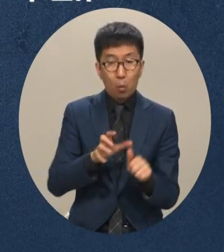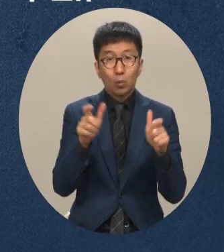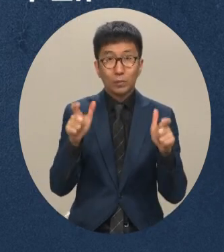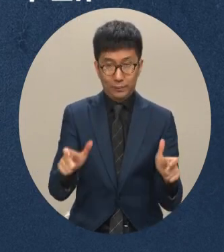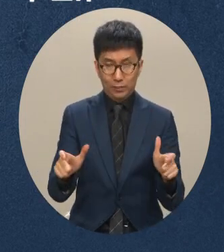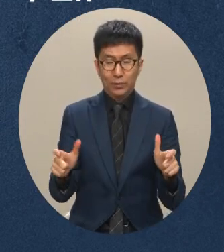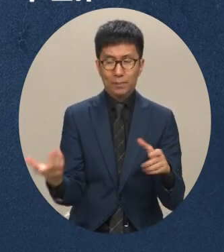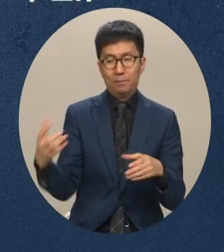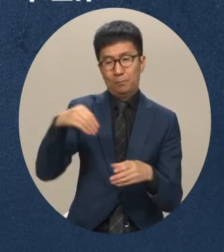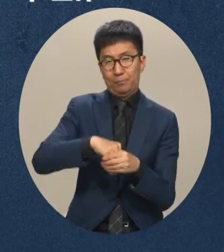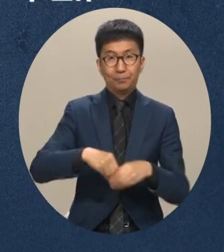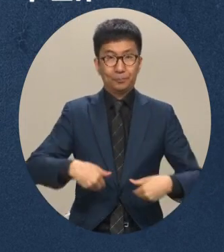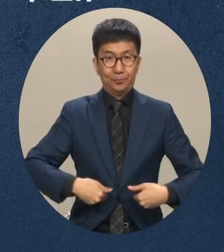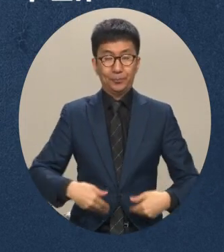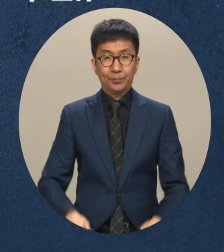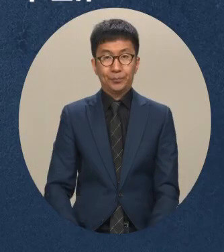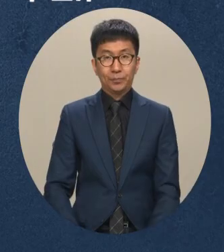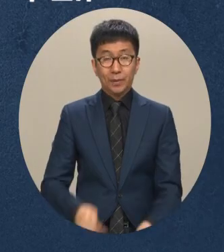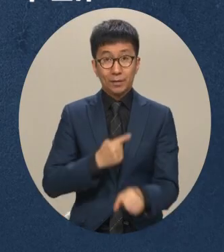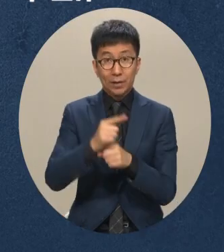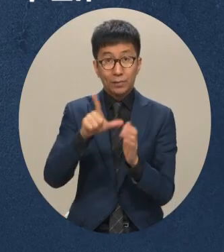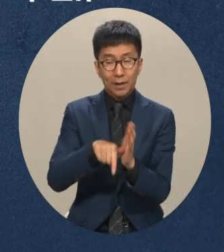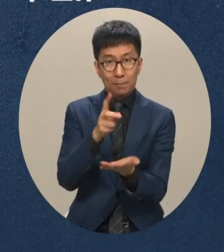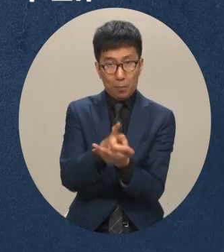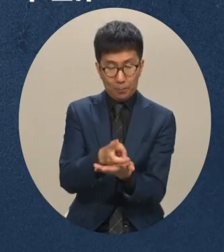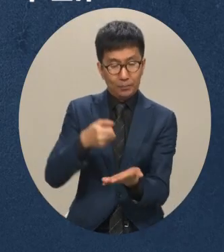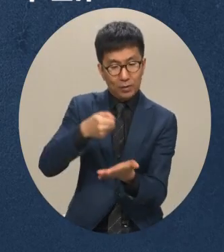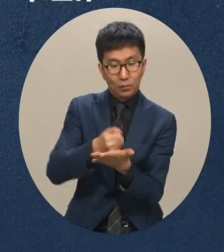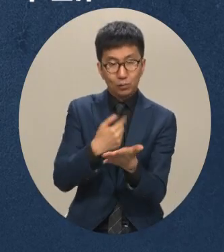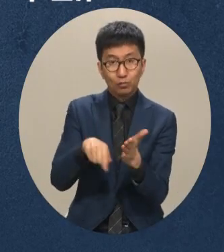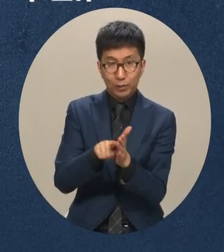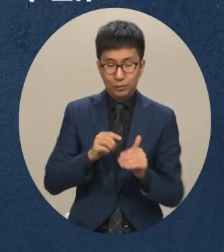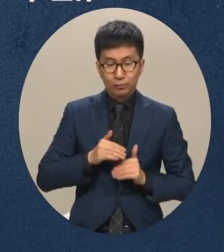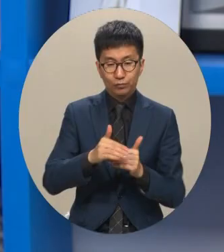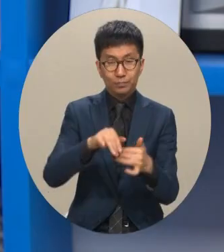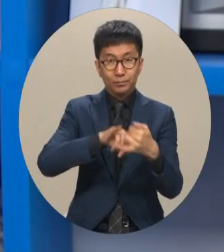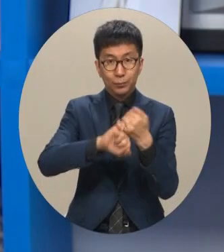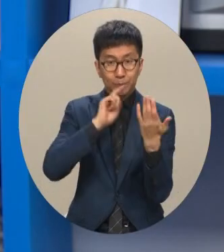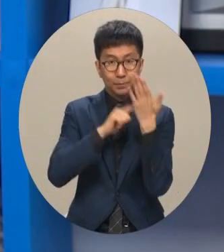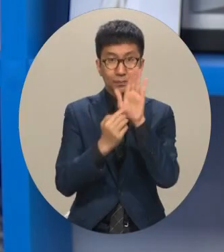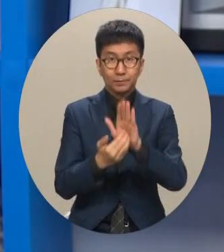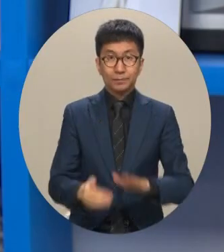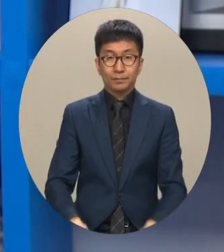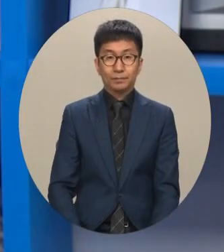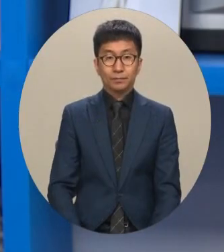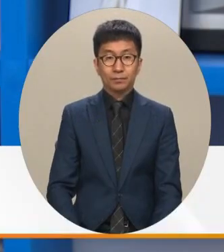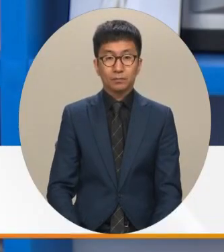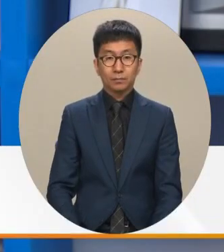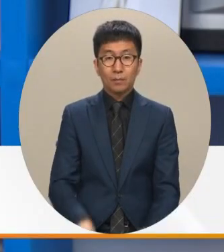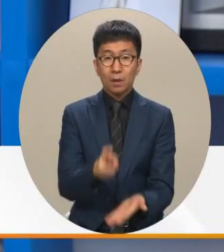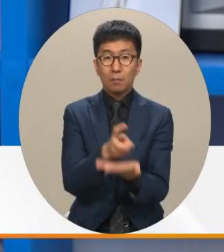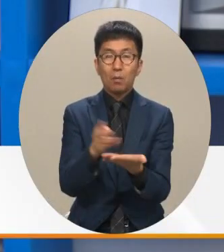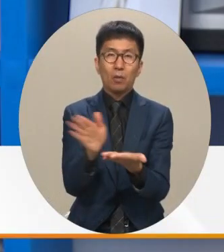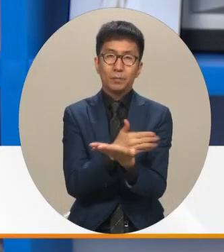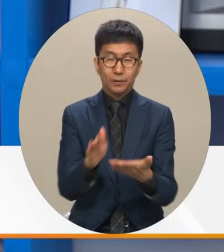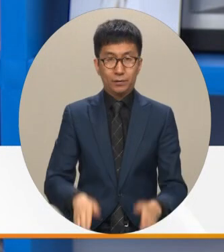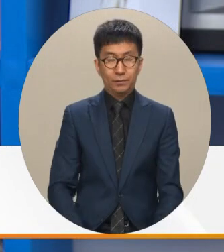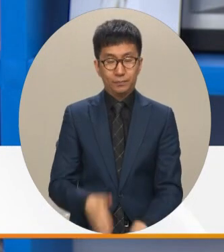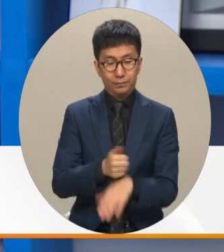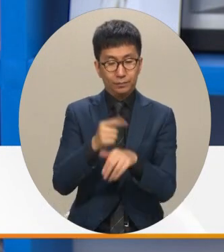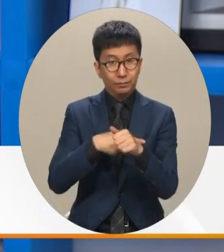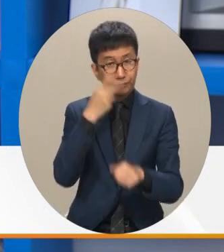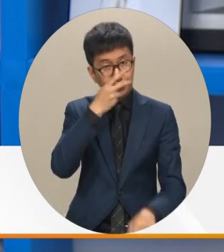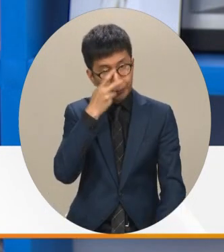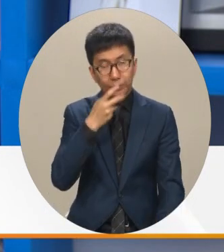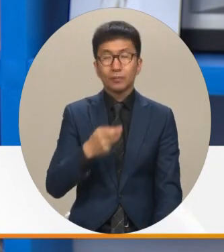필요가 있다고 밝히면서 내년에 통합법 재정에 착수하겠다고 밝혔습니다 의무가 없기 때문에 실태조사도 하나도 안